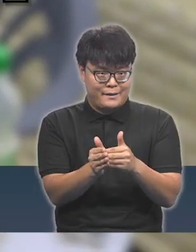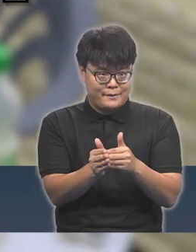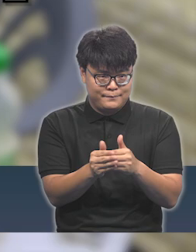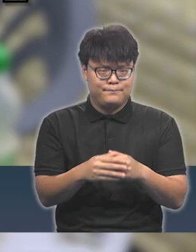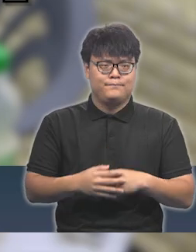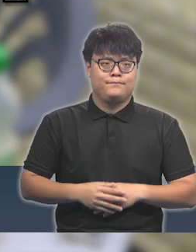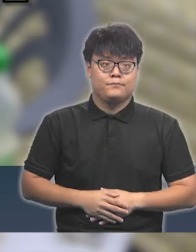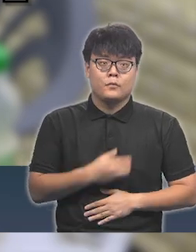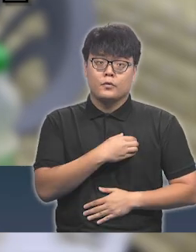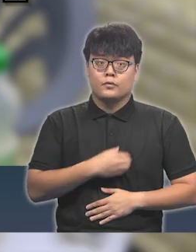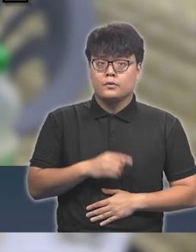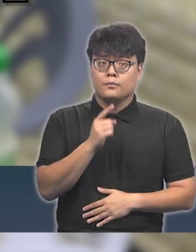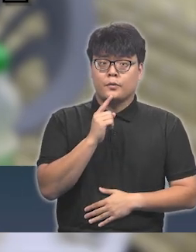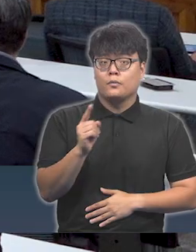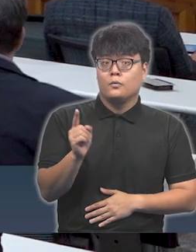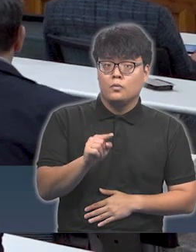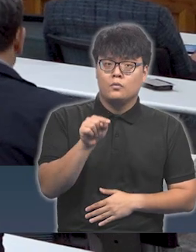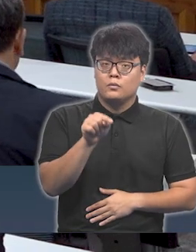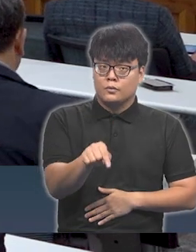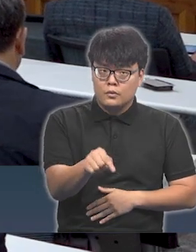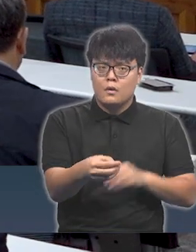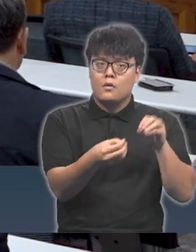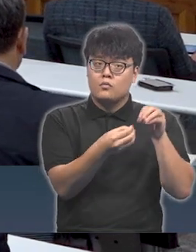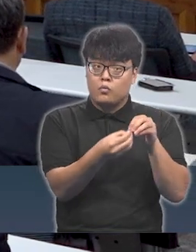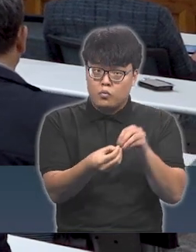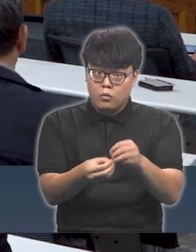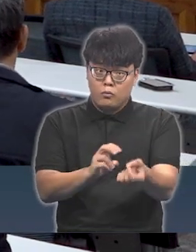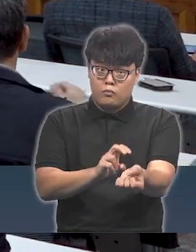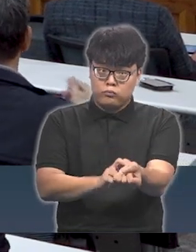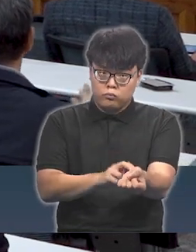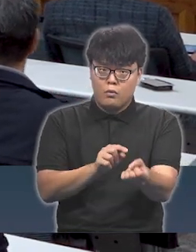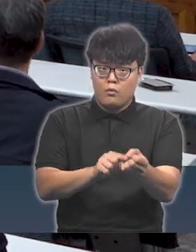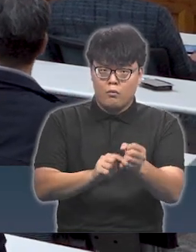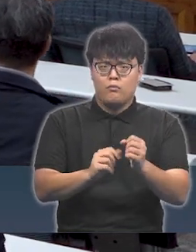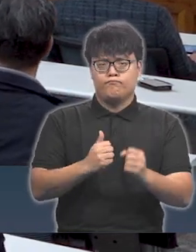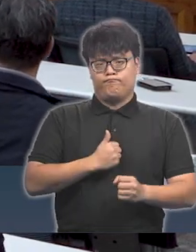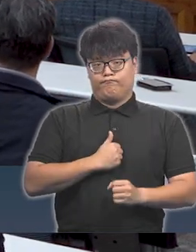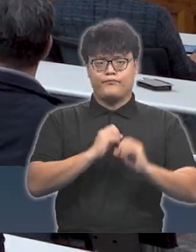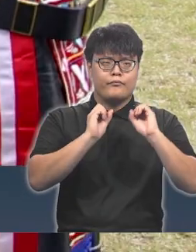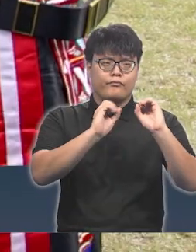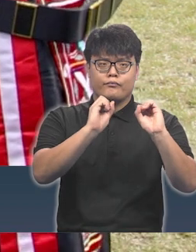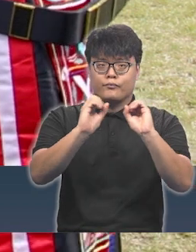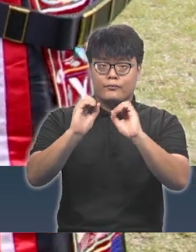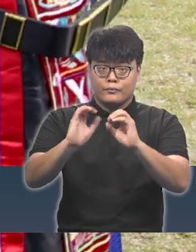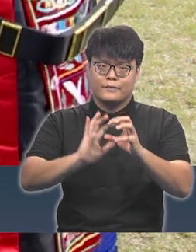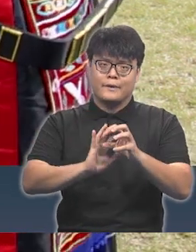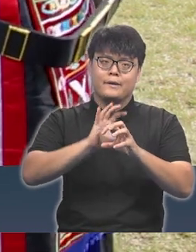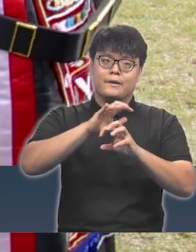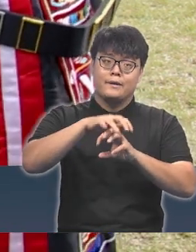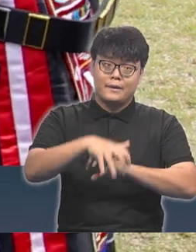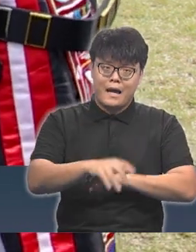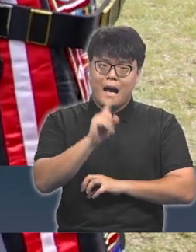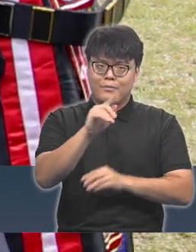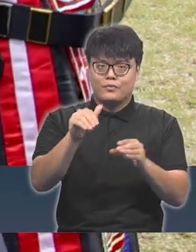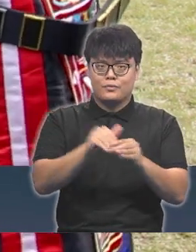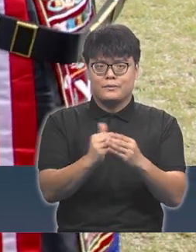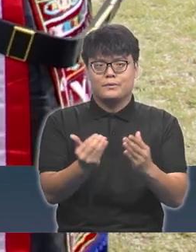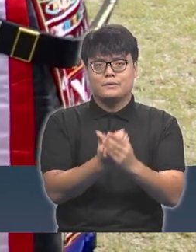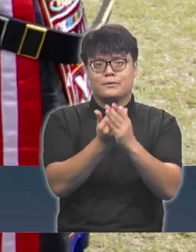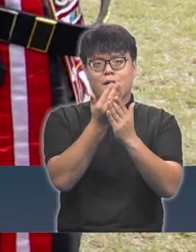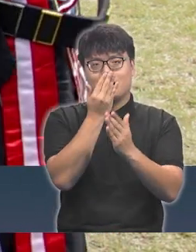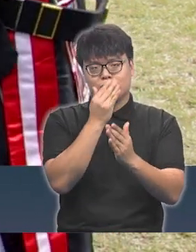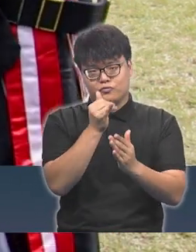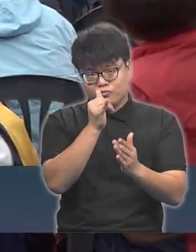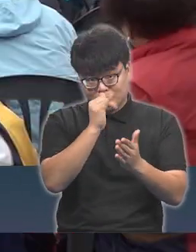프로그램도 준비되 있습니다 군은 해당 축제가 전통 한의학의 우수성을 널리 알리는 세계적인 한방